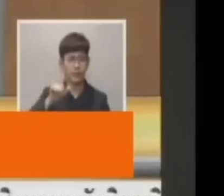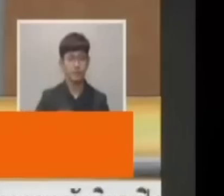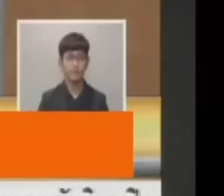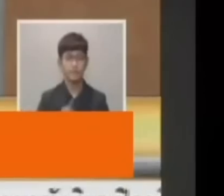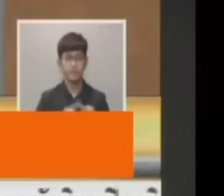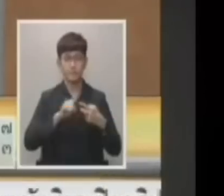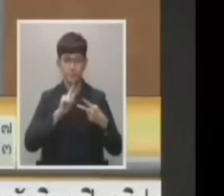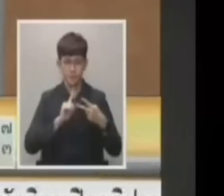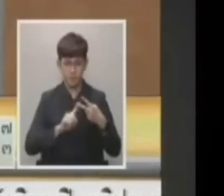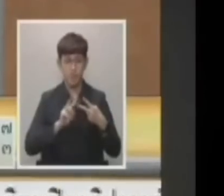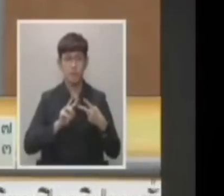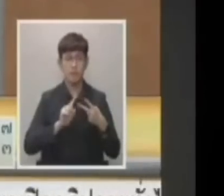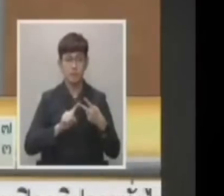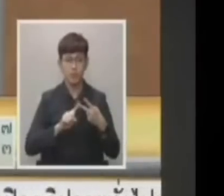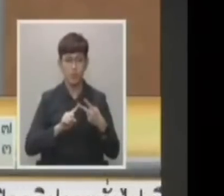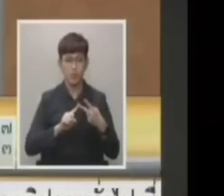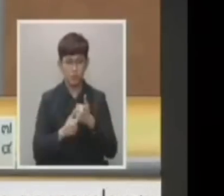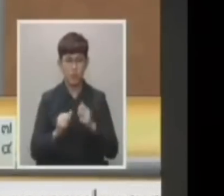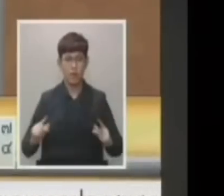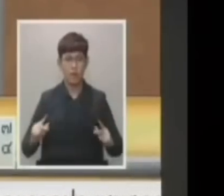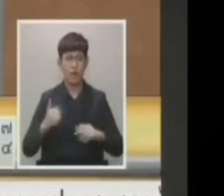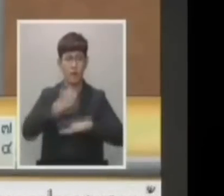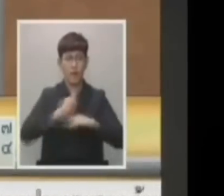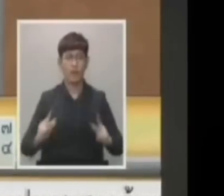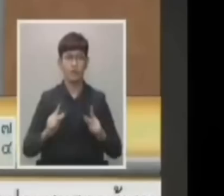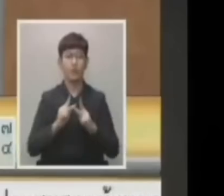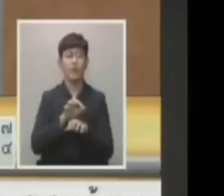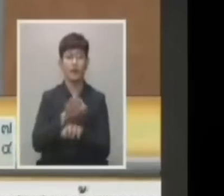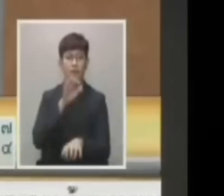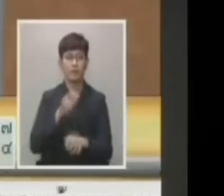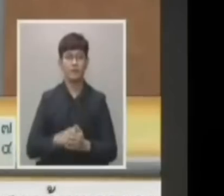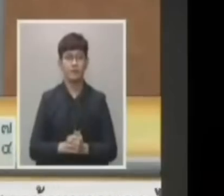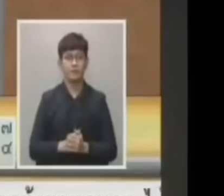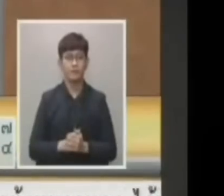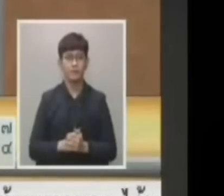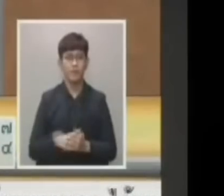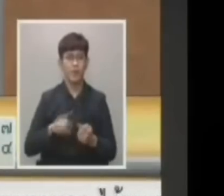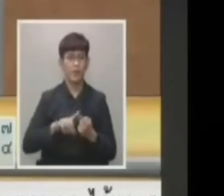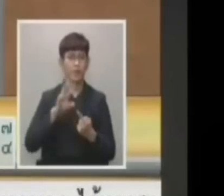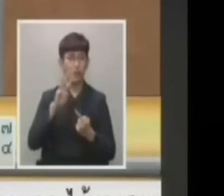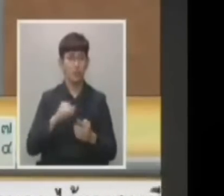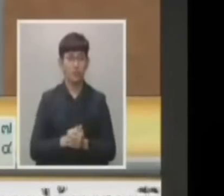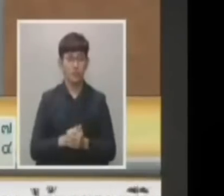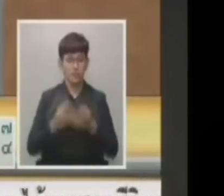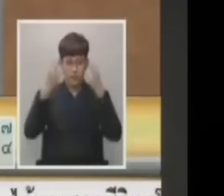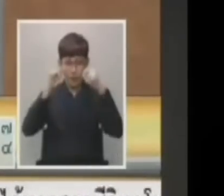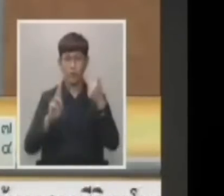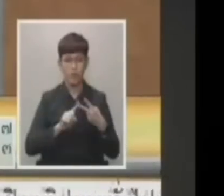พลเอกธรรมนัสเผ่าจินดา6พลเอกประวิตรจันทร์โอชารองนายกรัฐมนตรี